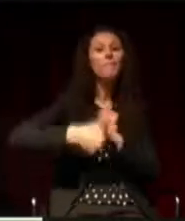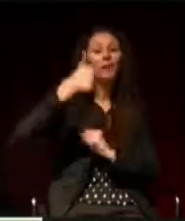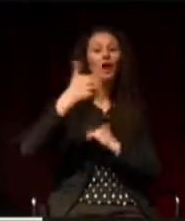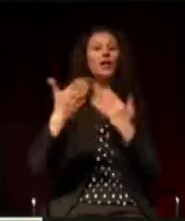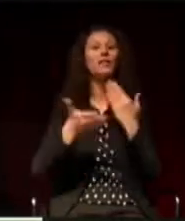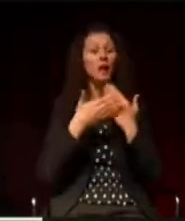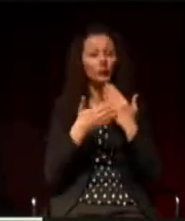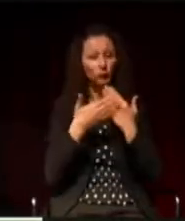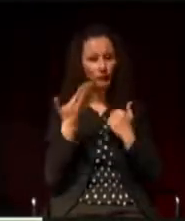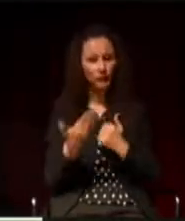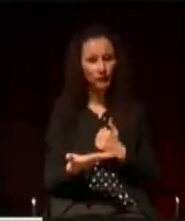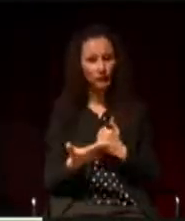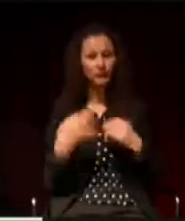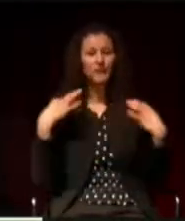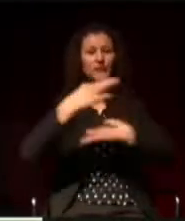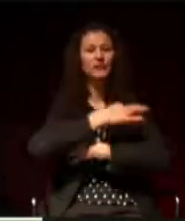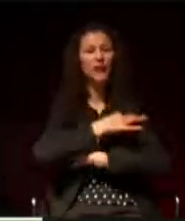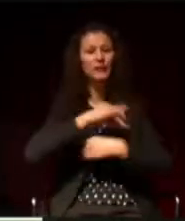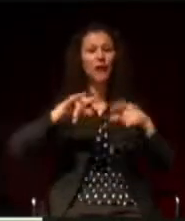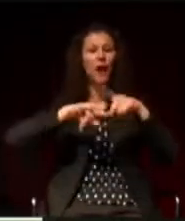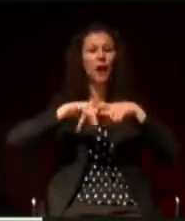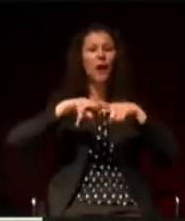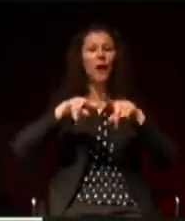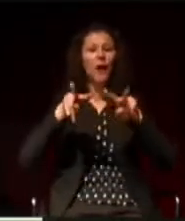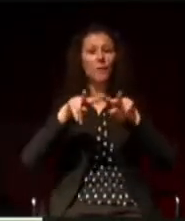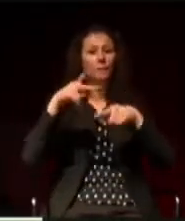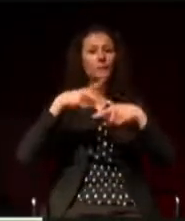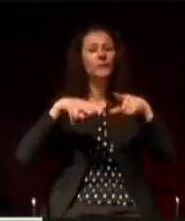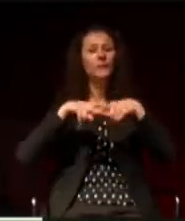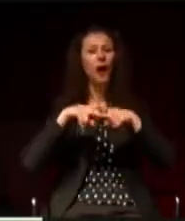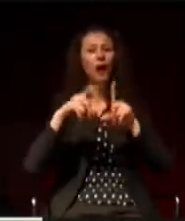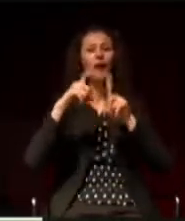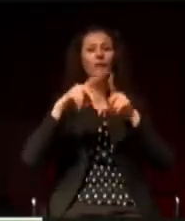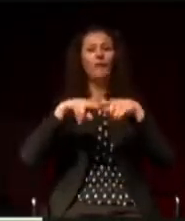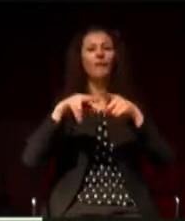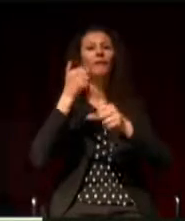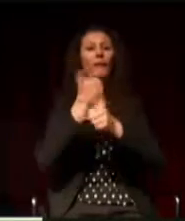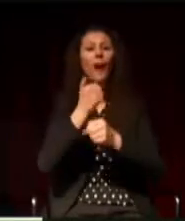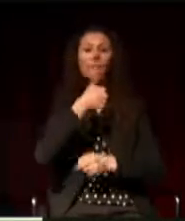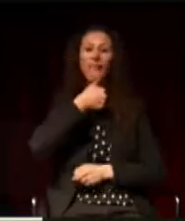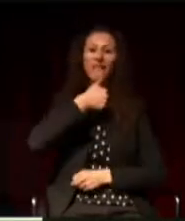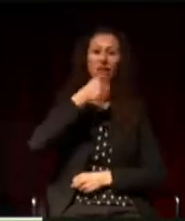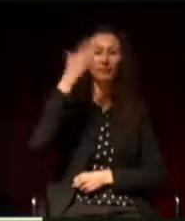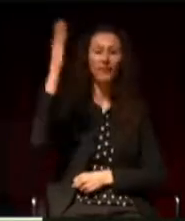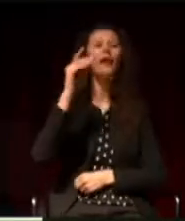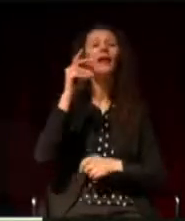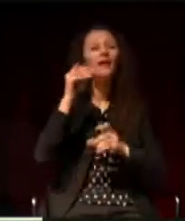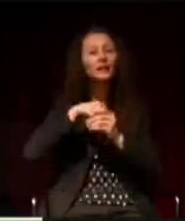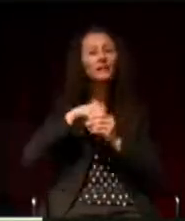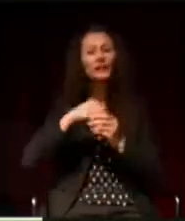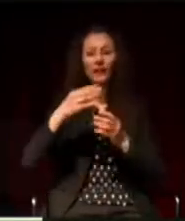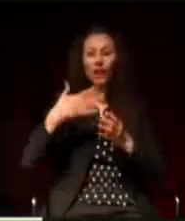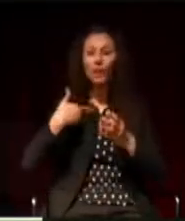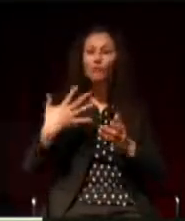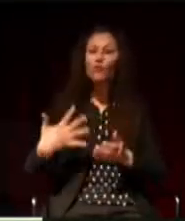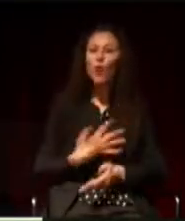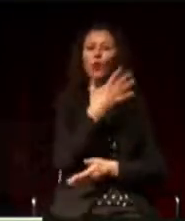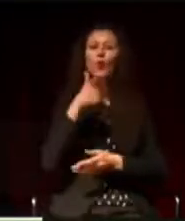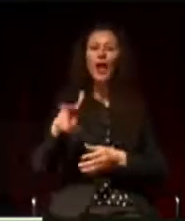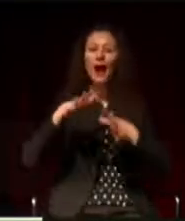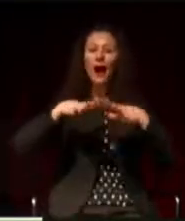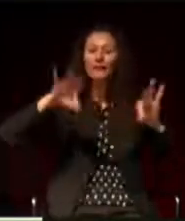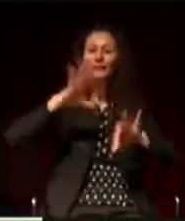Yardımcımız Sayın Hamza Dağ Beyefendi'ye, il kongresi hazırlıklarımız olmasına